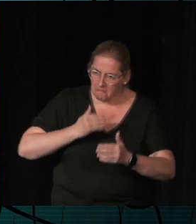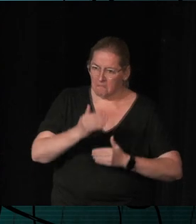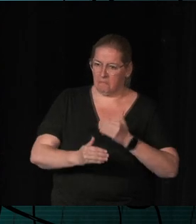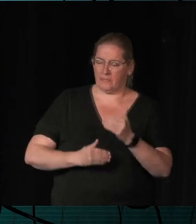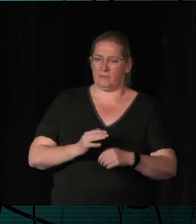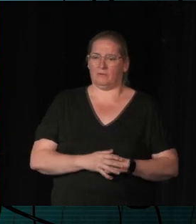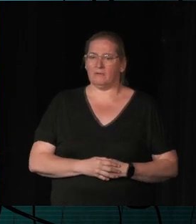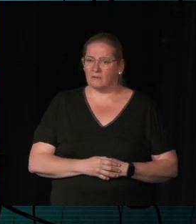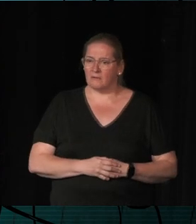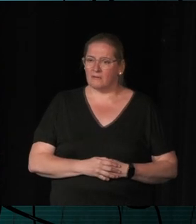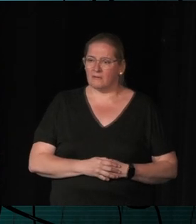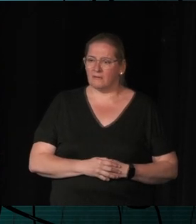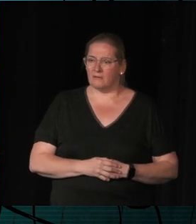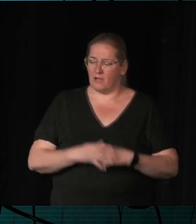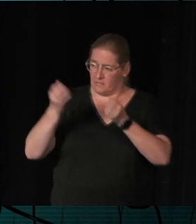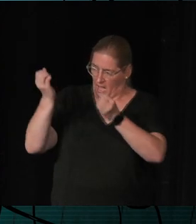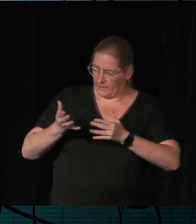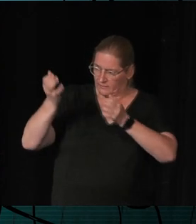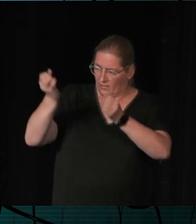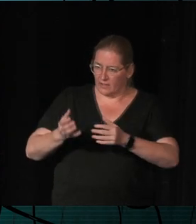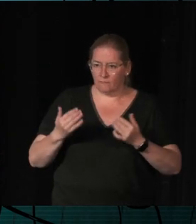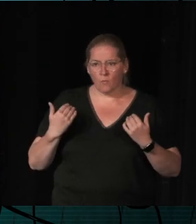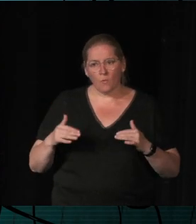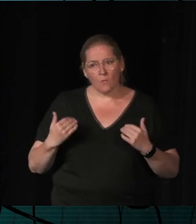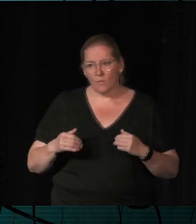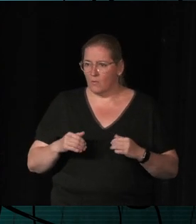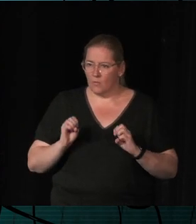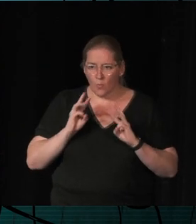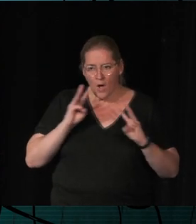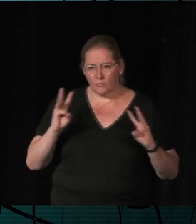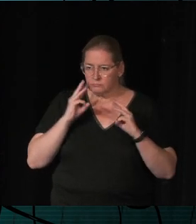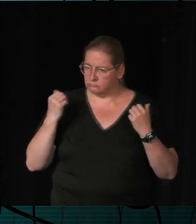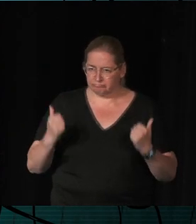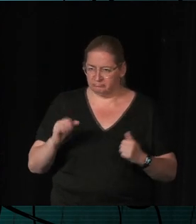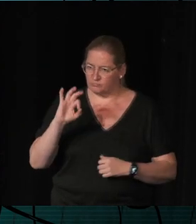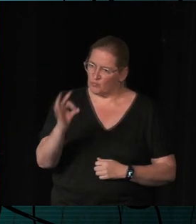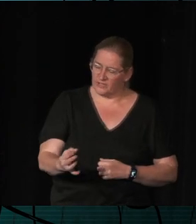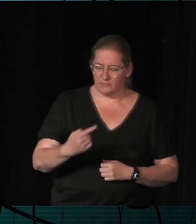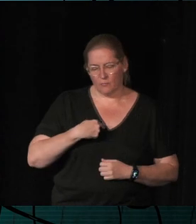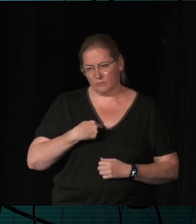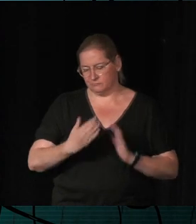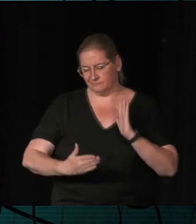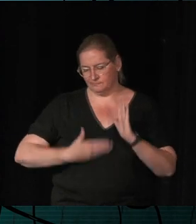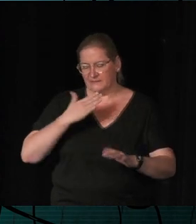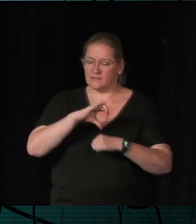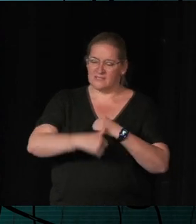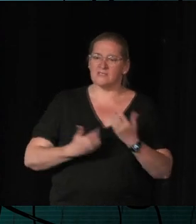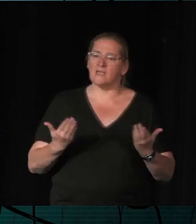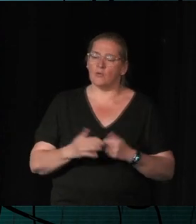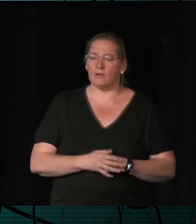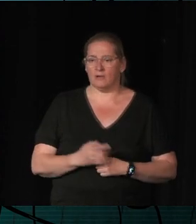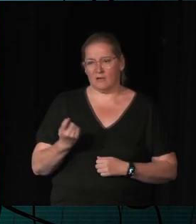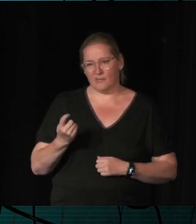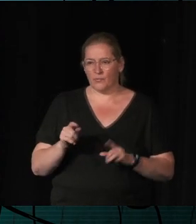un certain impact sur la tournure des événements qui sont brillants. Il n'y a aucun souci à ce niveau-là. Mais disons que je suis plutôt de l'école